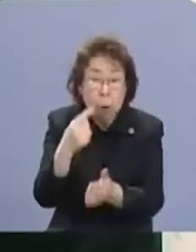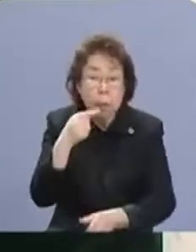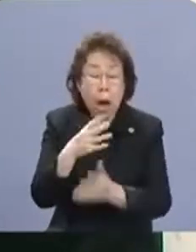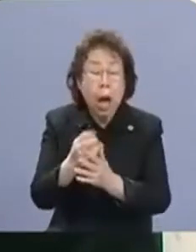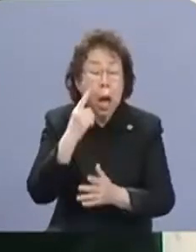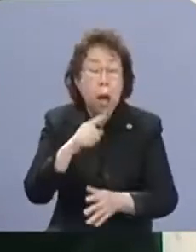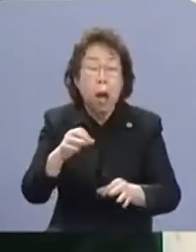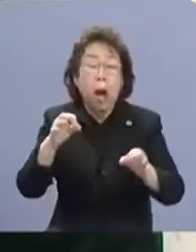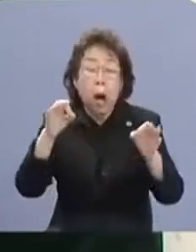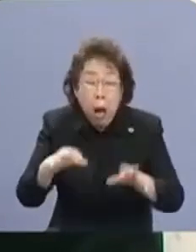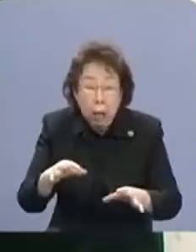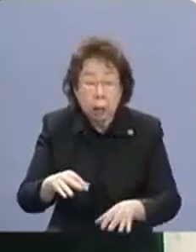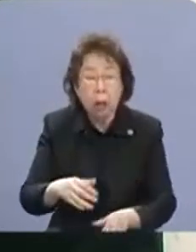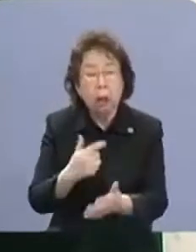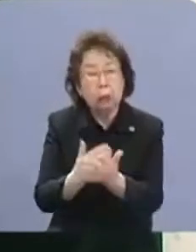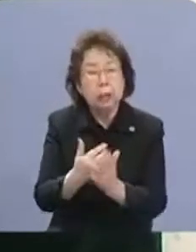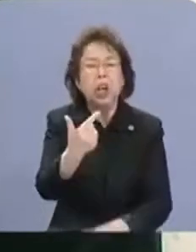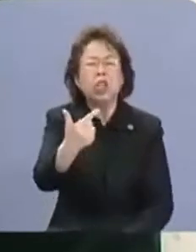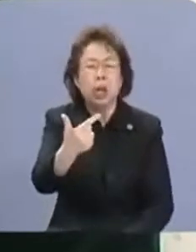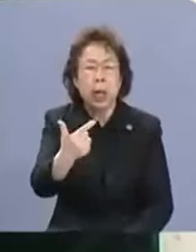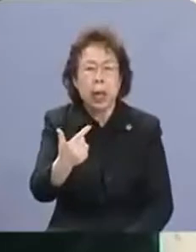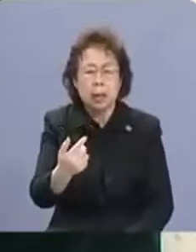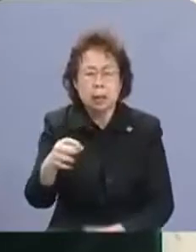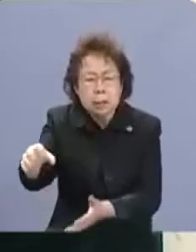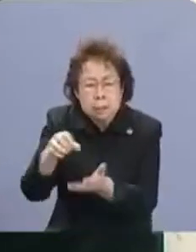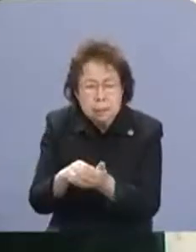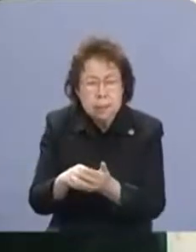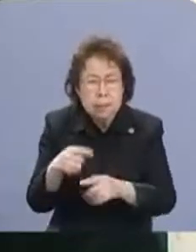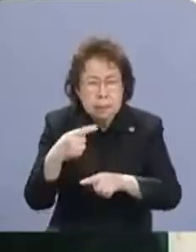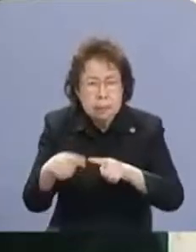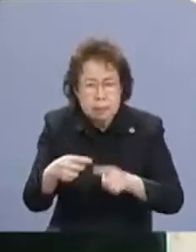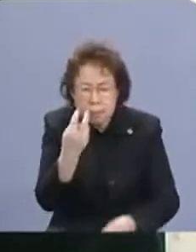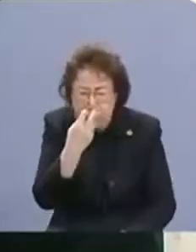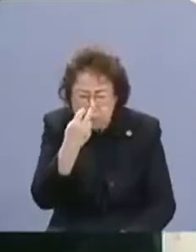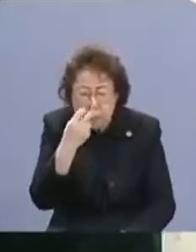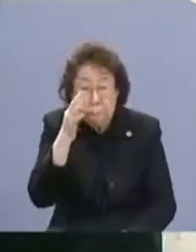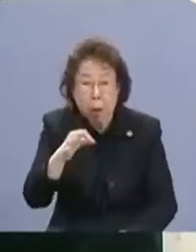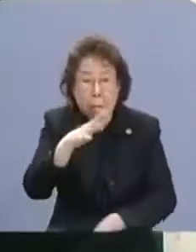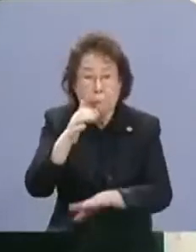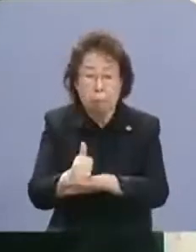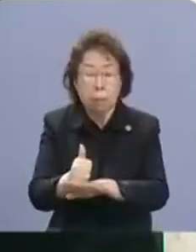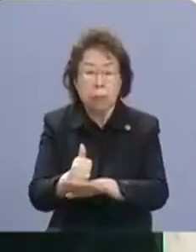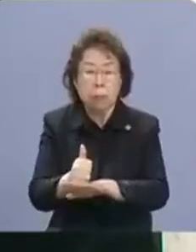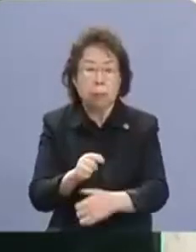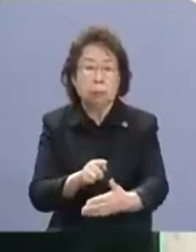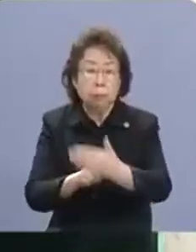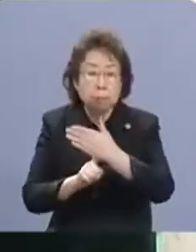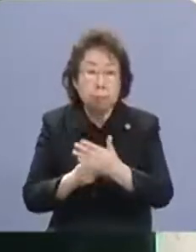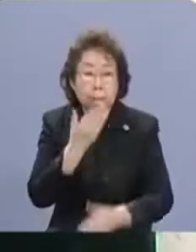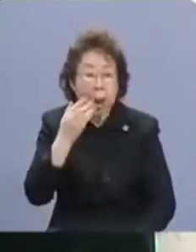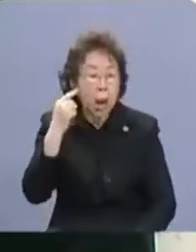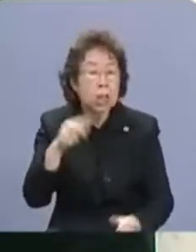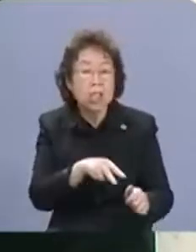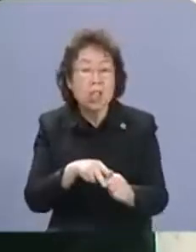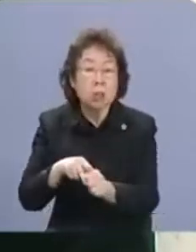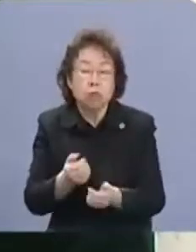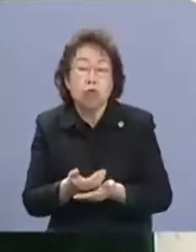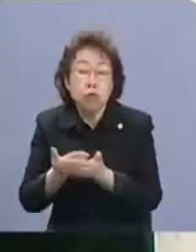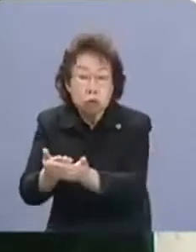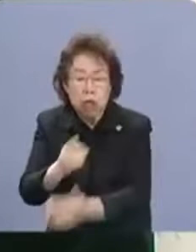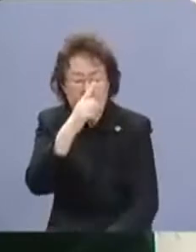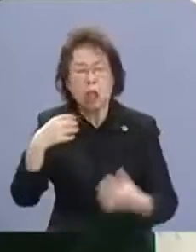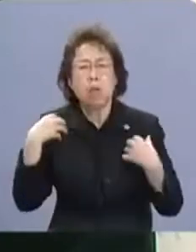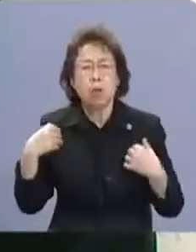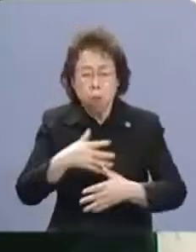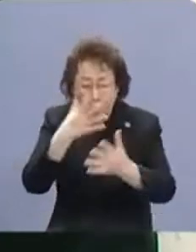하루에 적어도 6개 정도의 시로를 측정해 가지고 육상으로 전송해서 정도 미